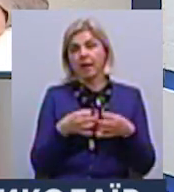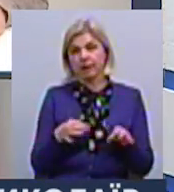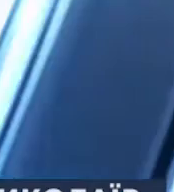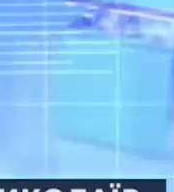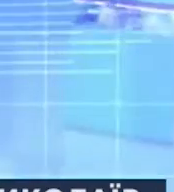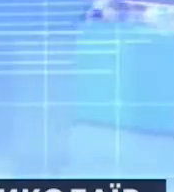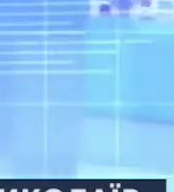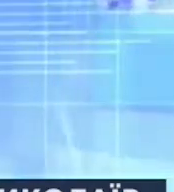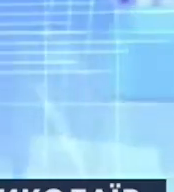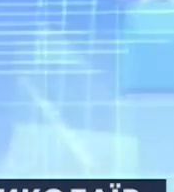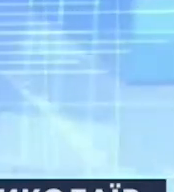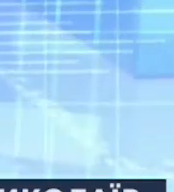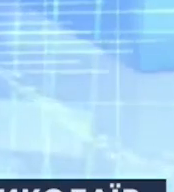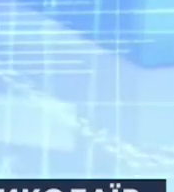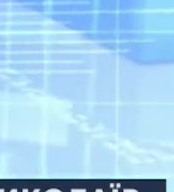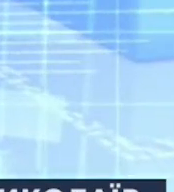голосування.